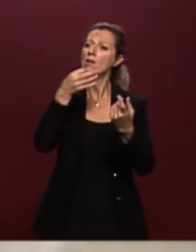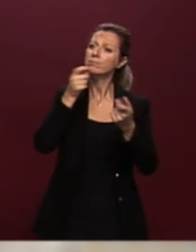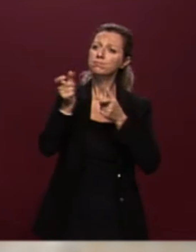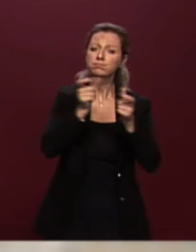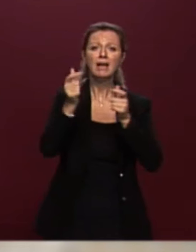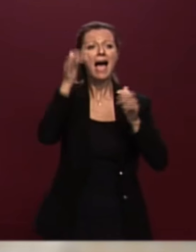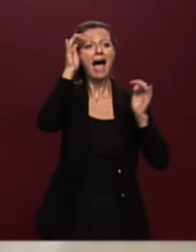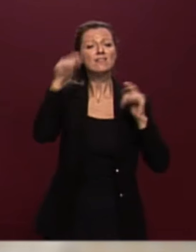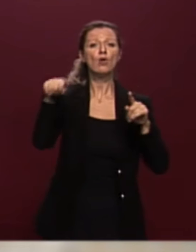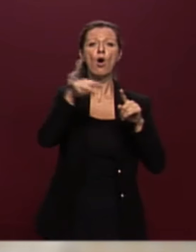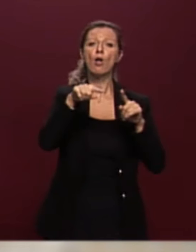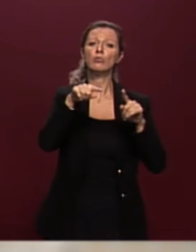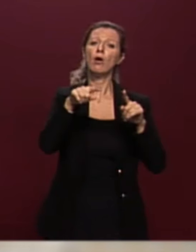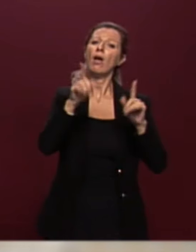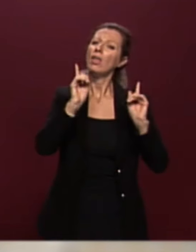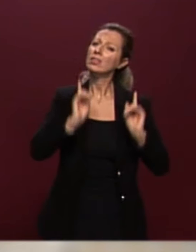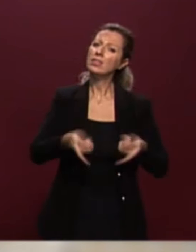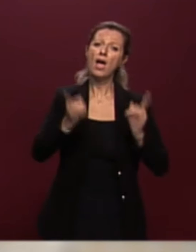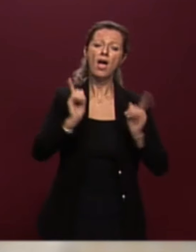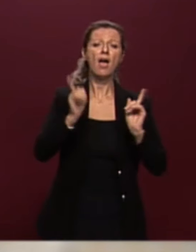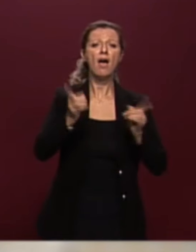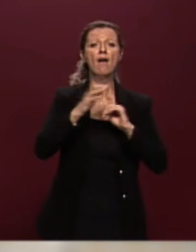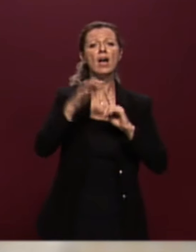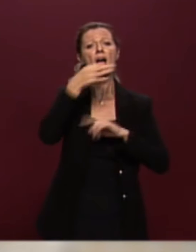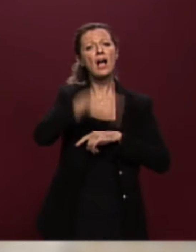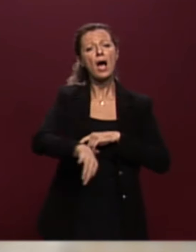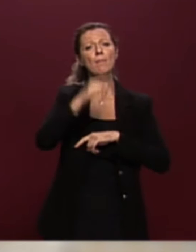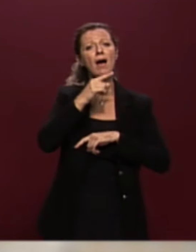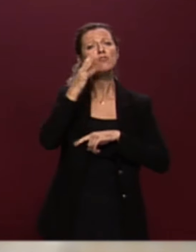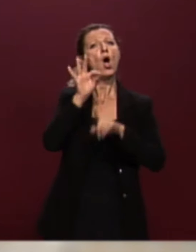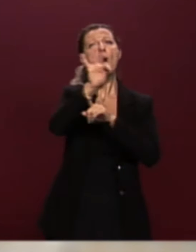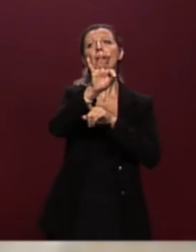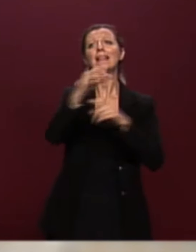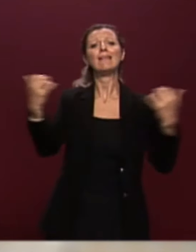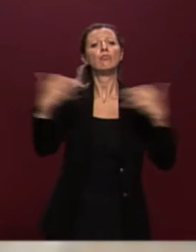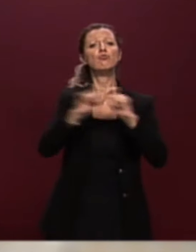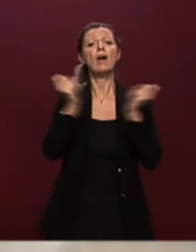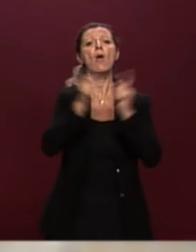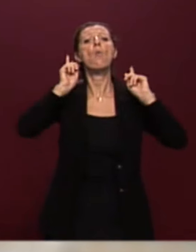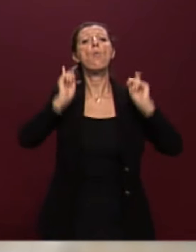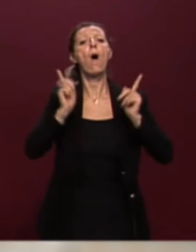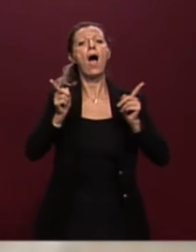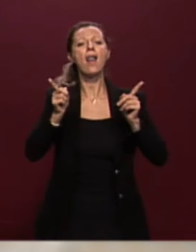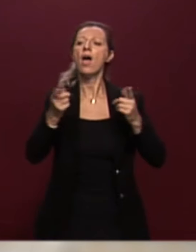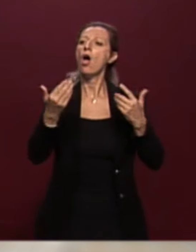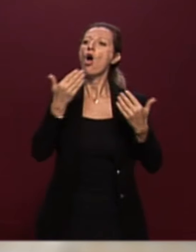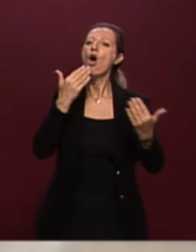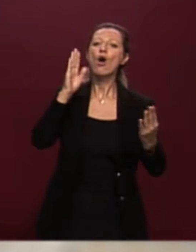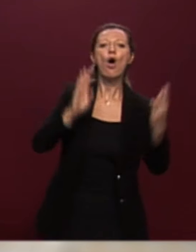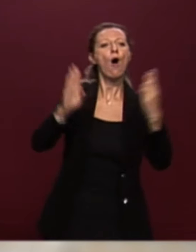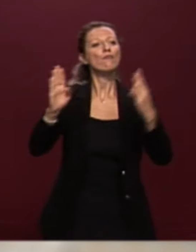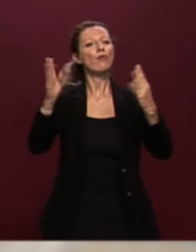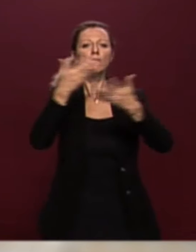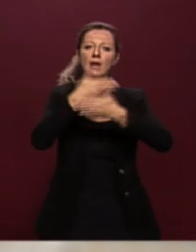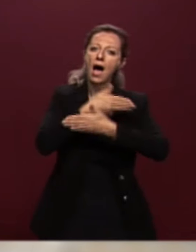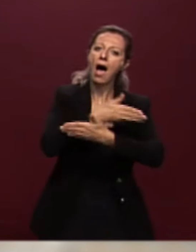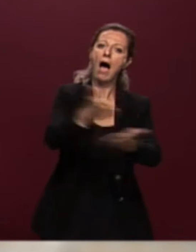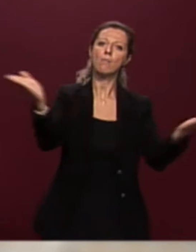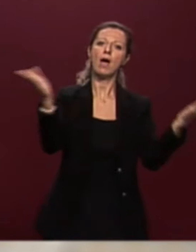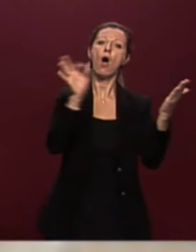capaci di richiamare la funzione propria degli Stati Generali, cioè quella di un confronto aperto che miri a trovare